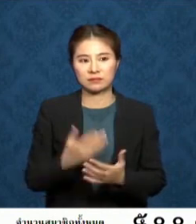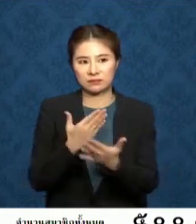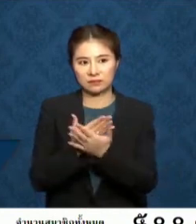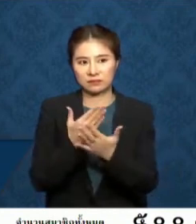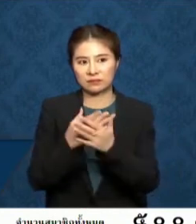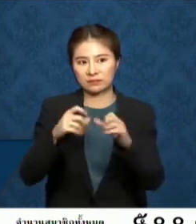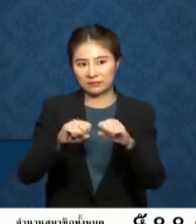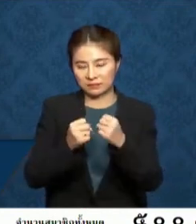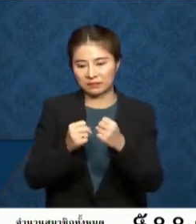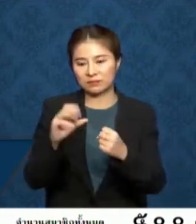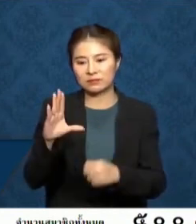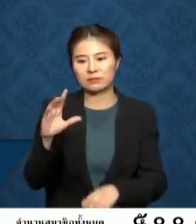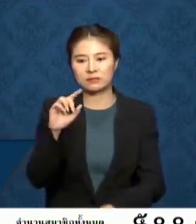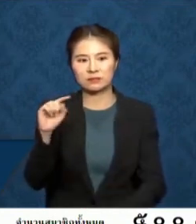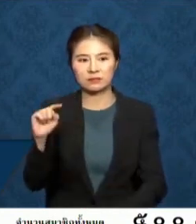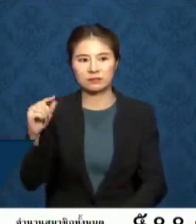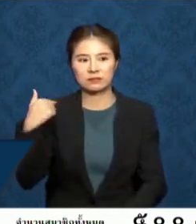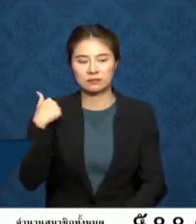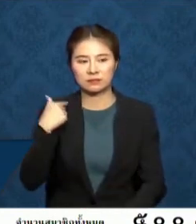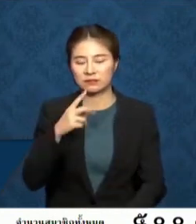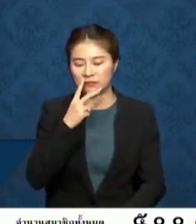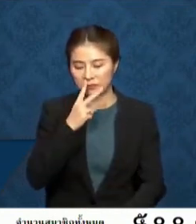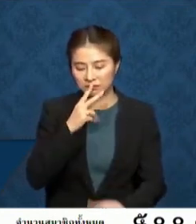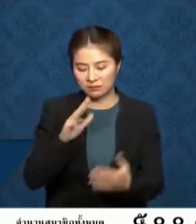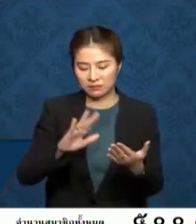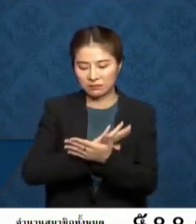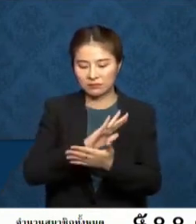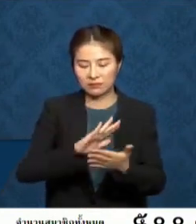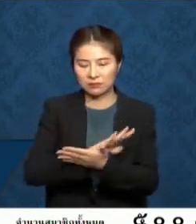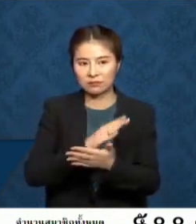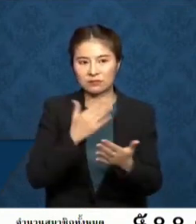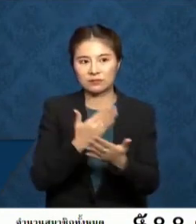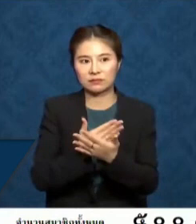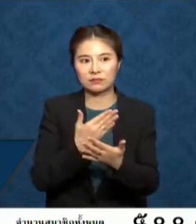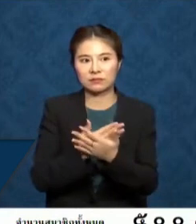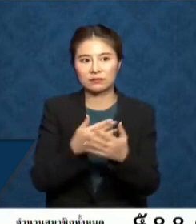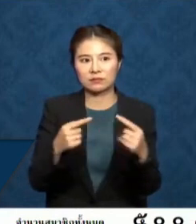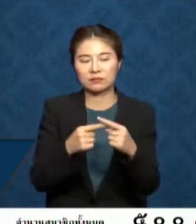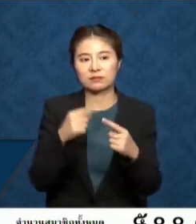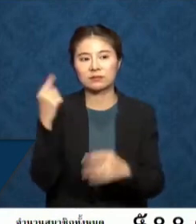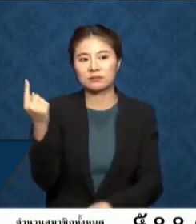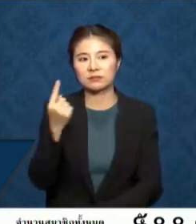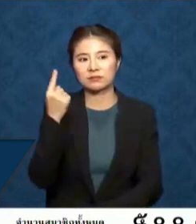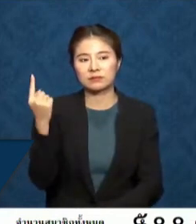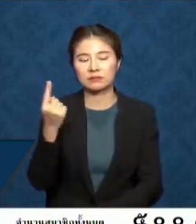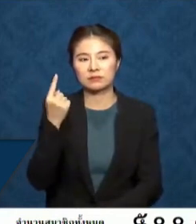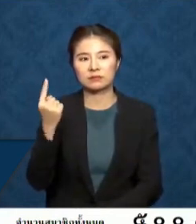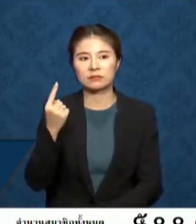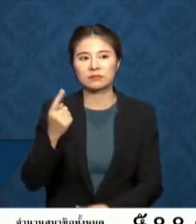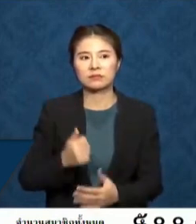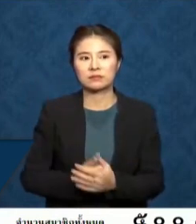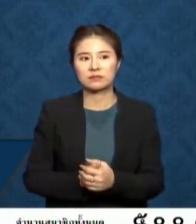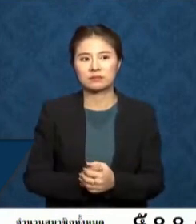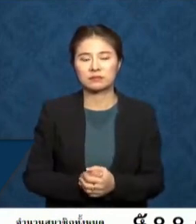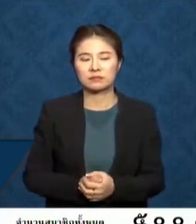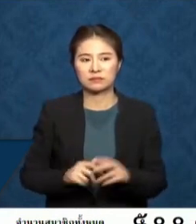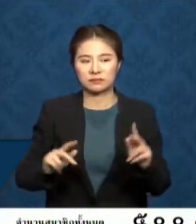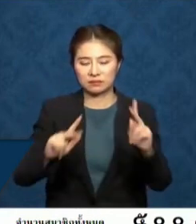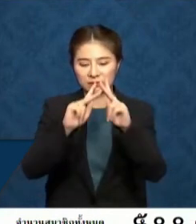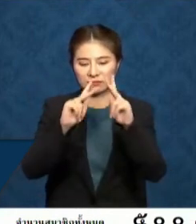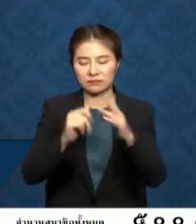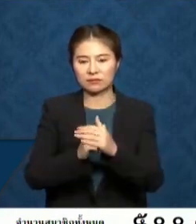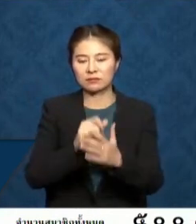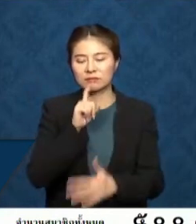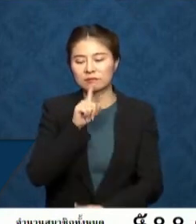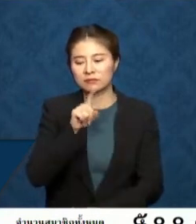ครับก่อนอื่นผมได้เรียนครับผมได้ดูเอกสารงบประมาณแล้วก็จริงๆแล้วได้เดินไปเดินมาอยู่แถวนี้รวมถึงถ